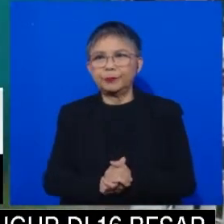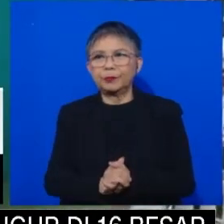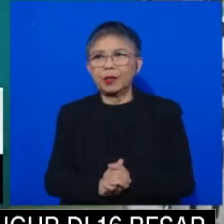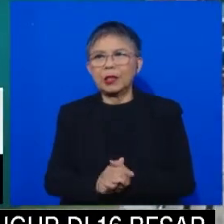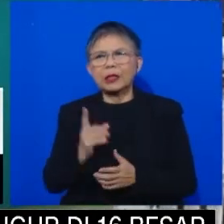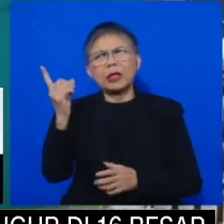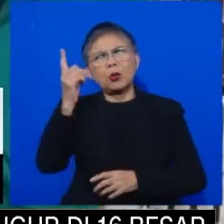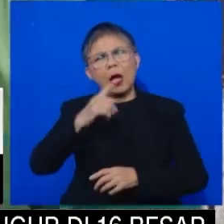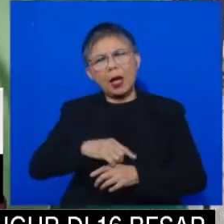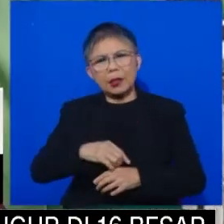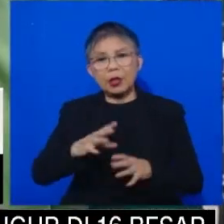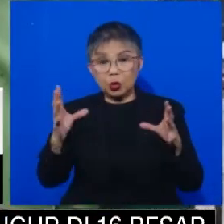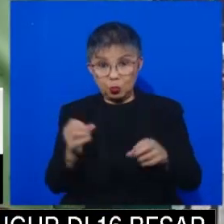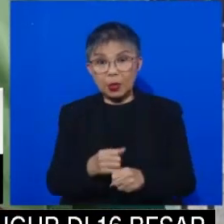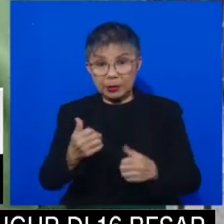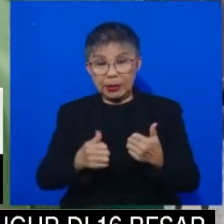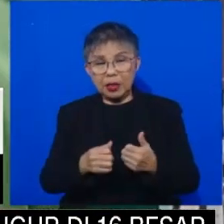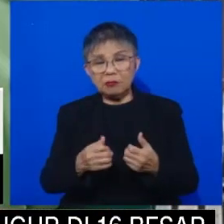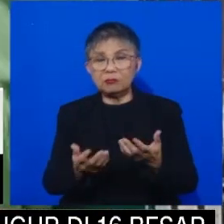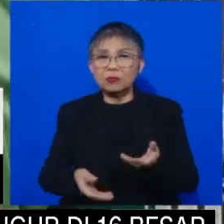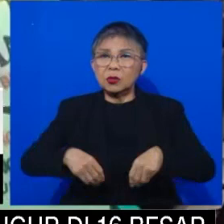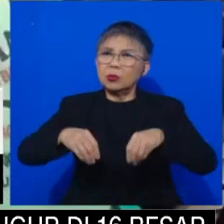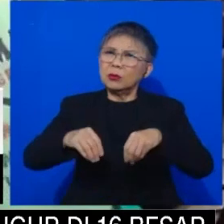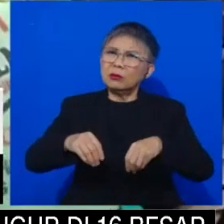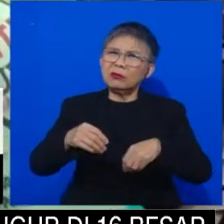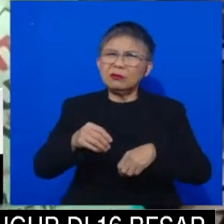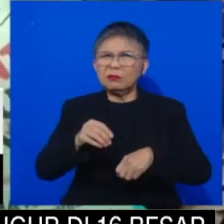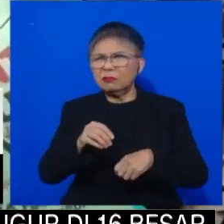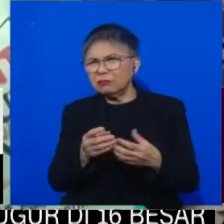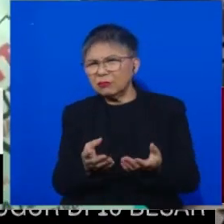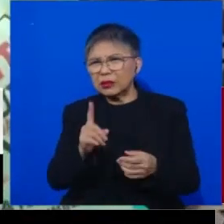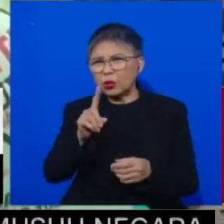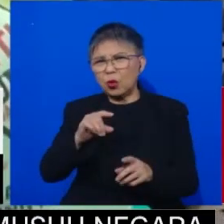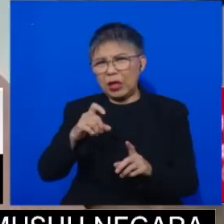untuk keseluruhan peternak yang ada di lingkungan saya sekitar 30 literan